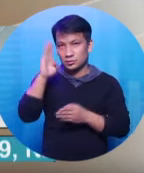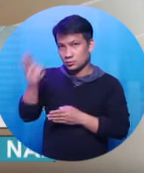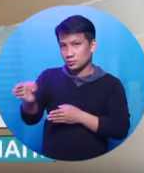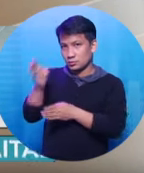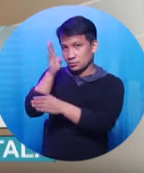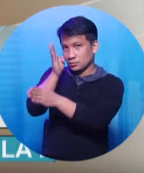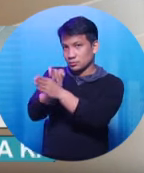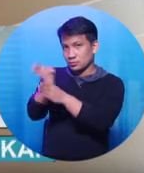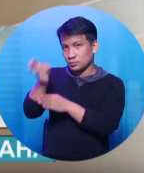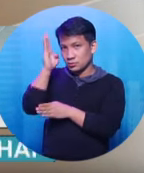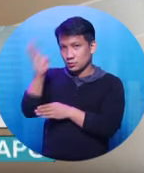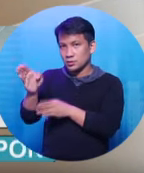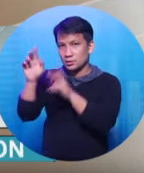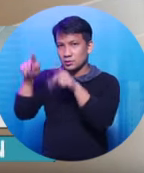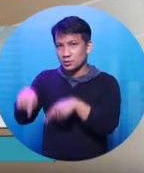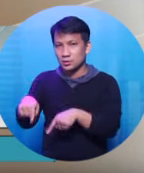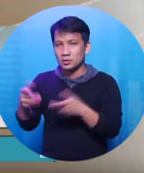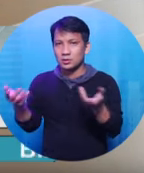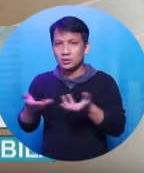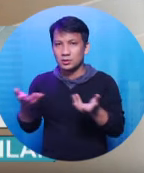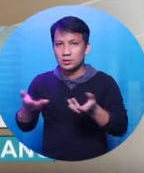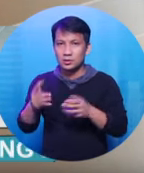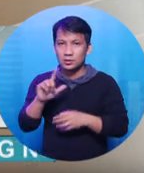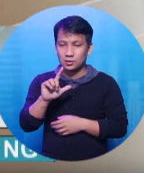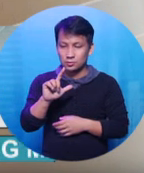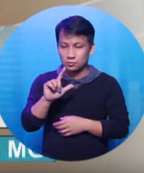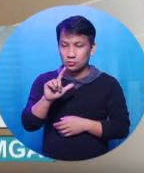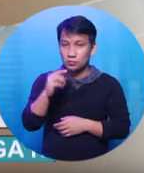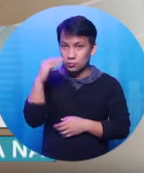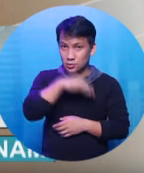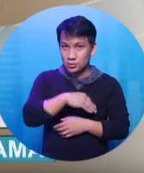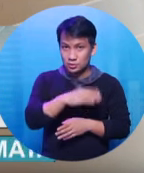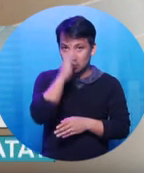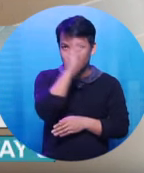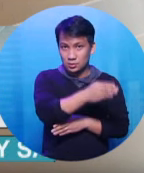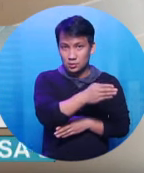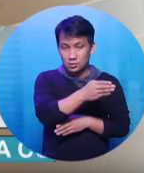person itself. Ang pinaparusahan po ng libel is yung pag-atake